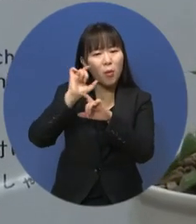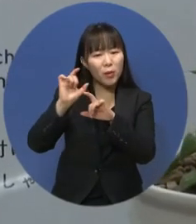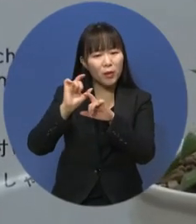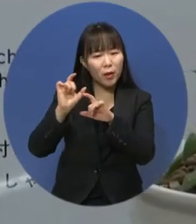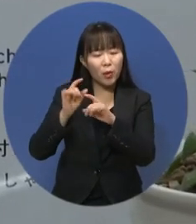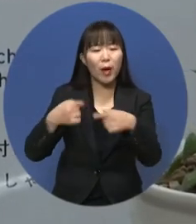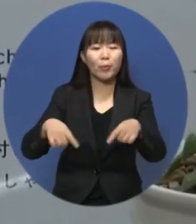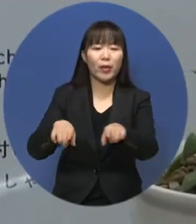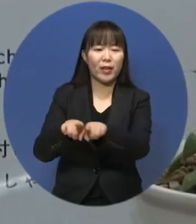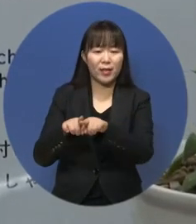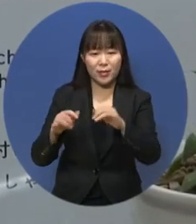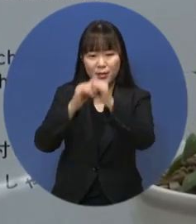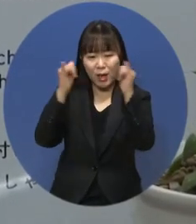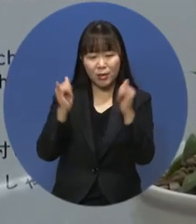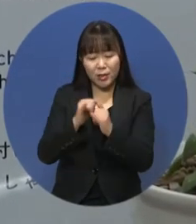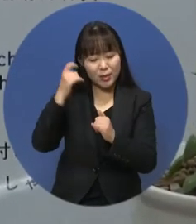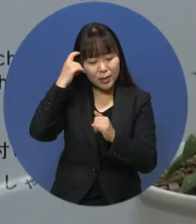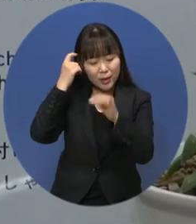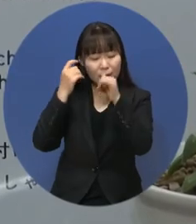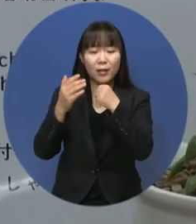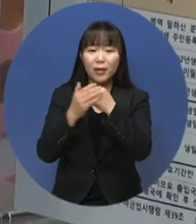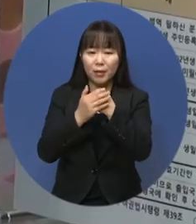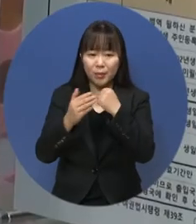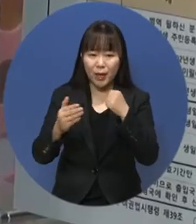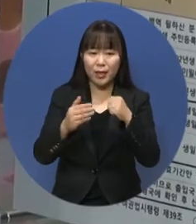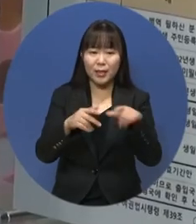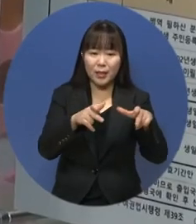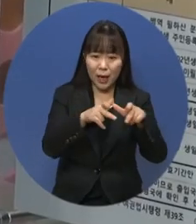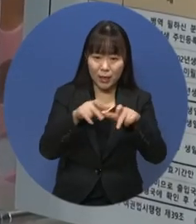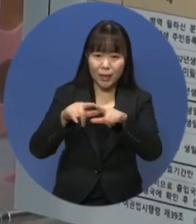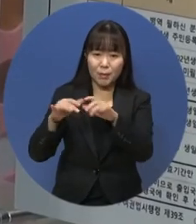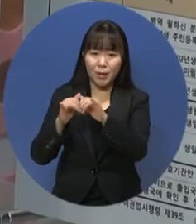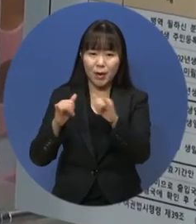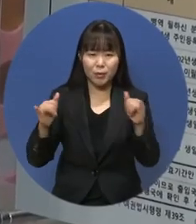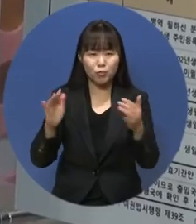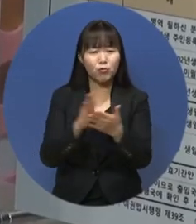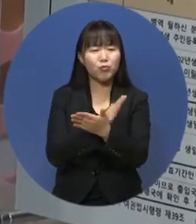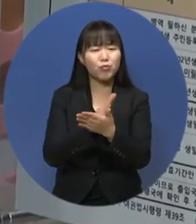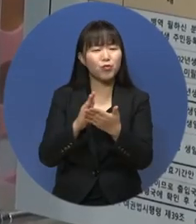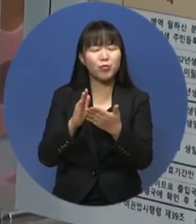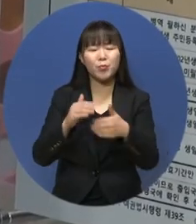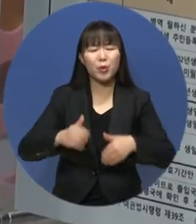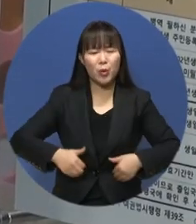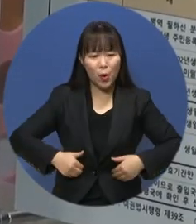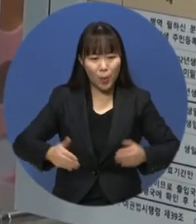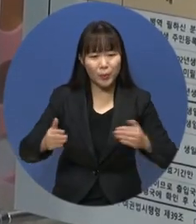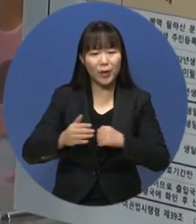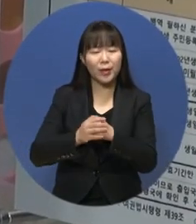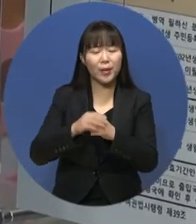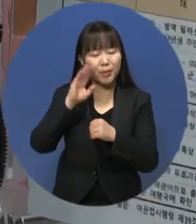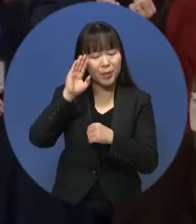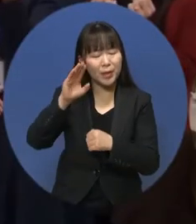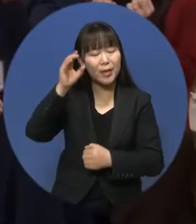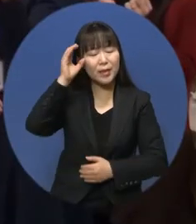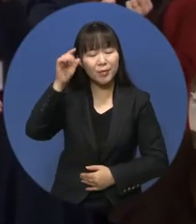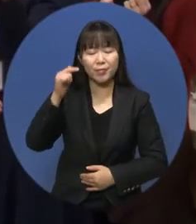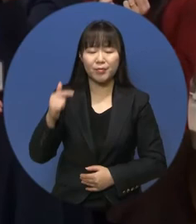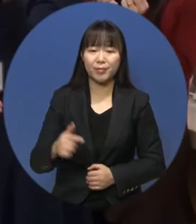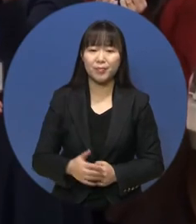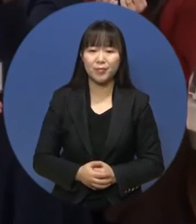만들어가는 사회적 인식이 있게 장애인 비장애인 의 9분이 필요 없는 내일을 기대할 수